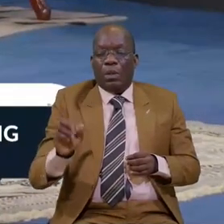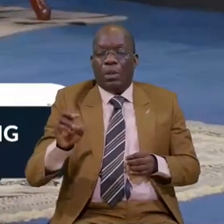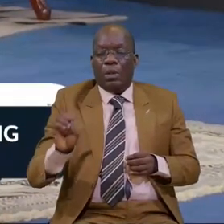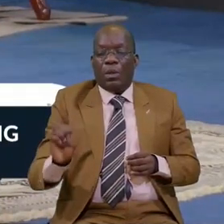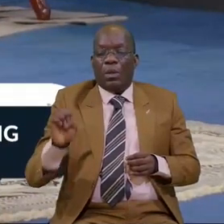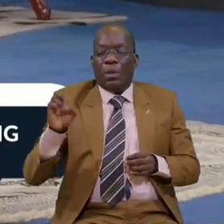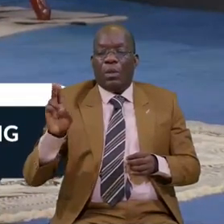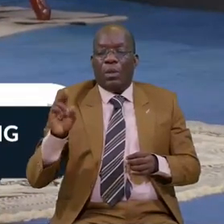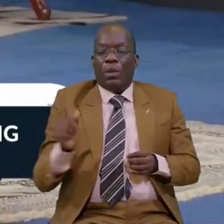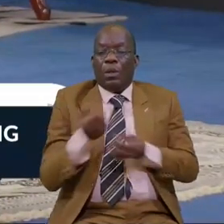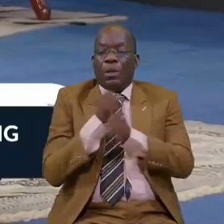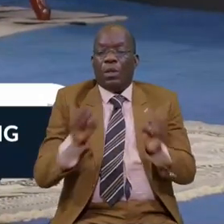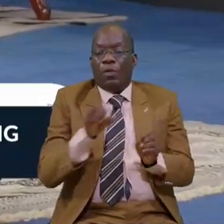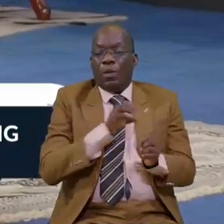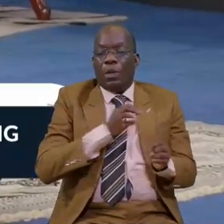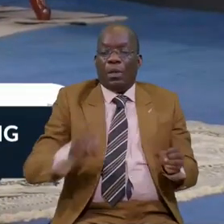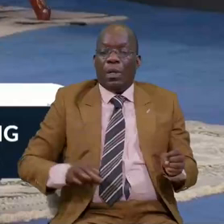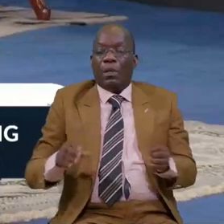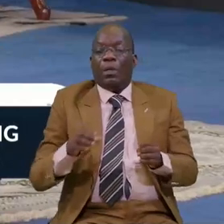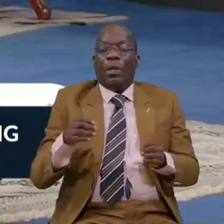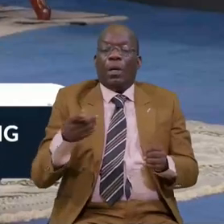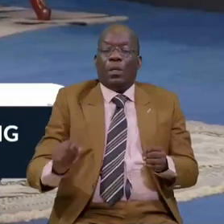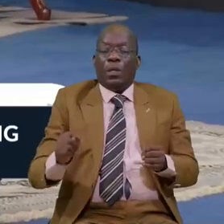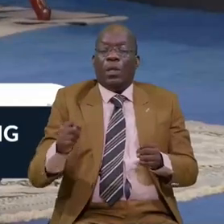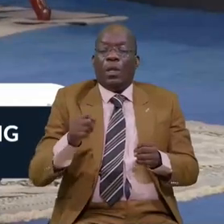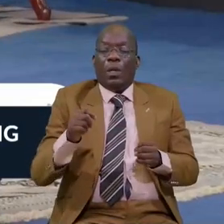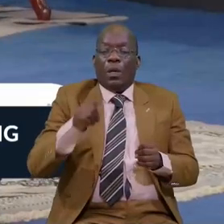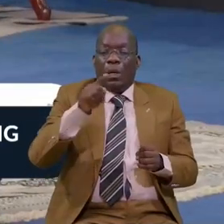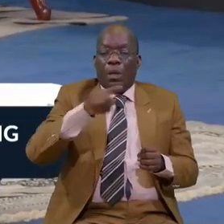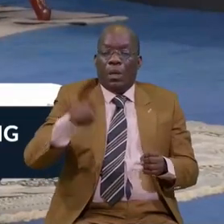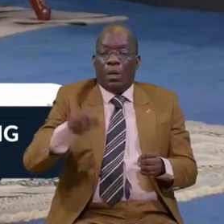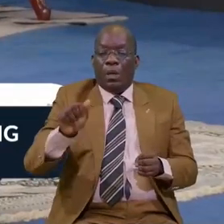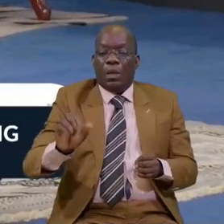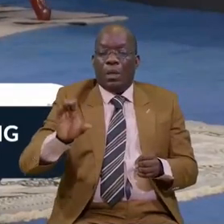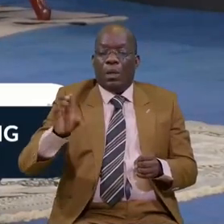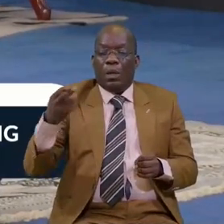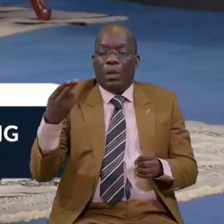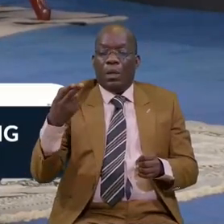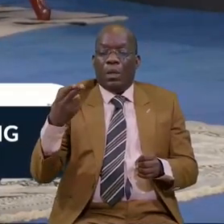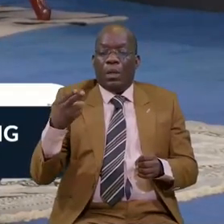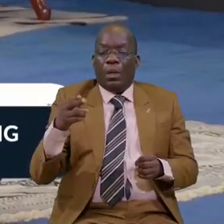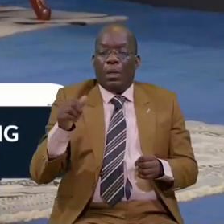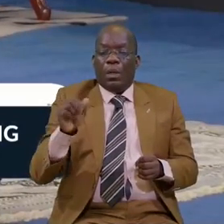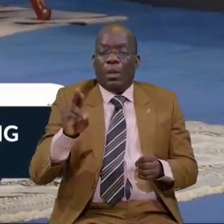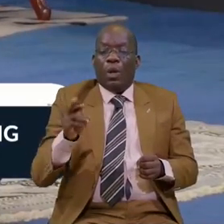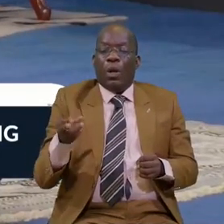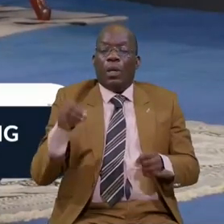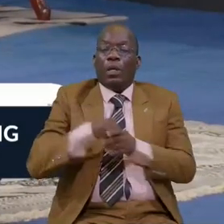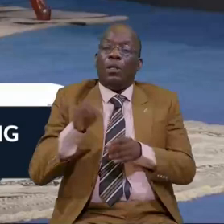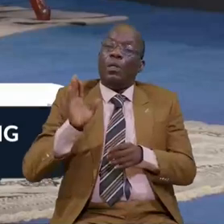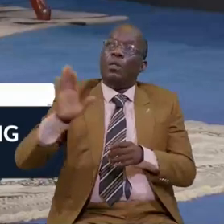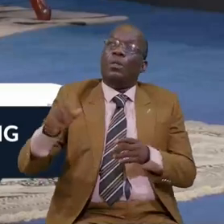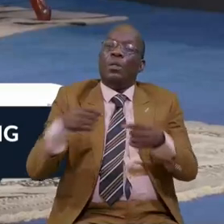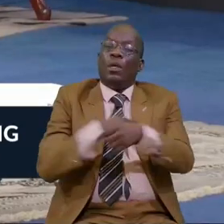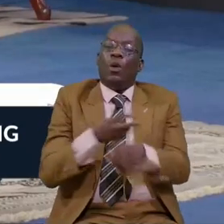avec le salut et la souveraineté. Premier élément, Jésus, le sauveur de